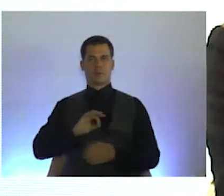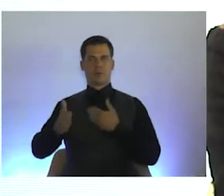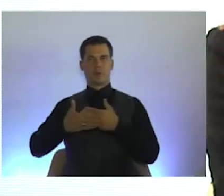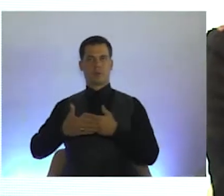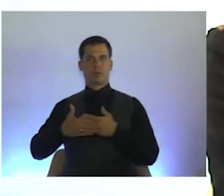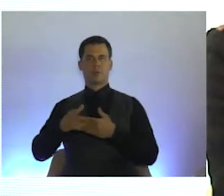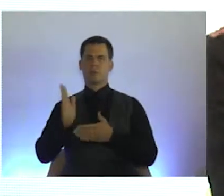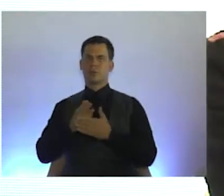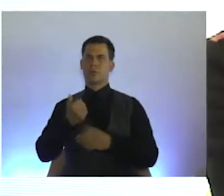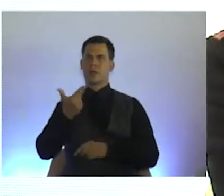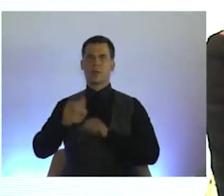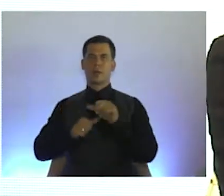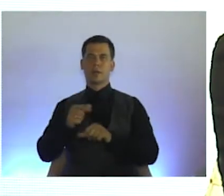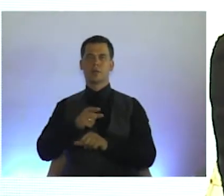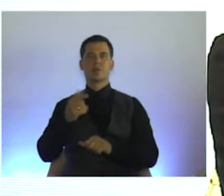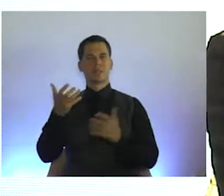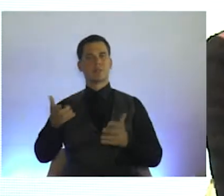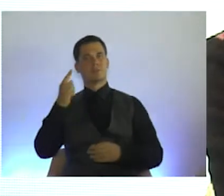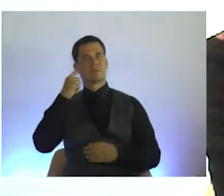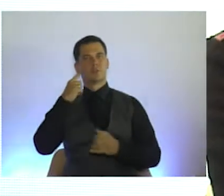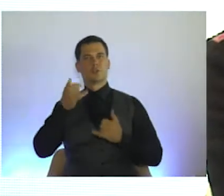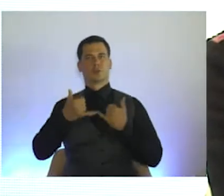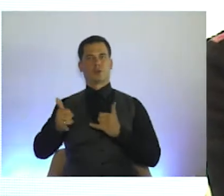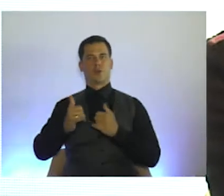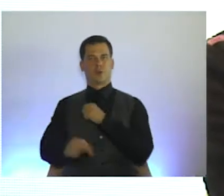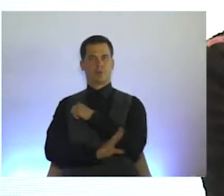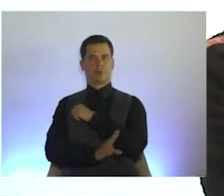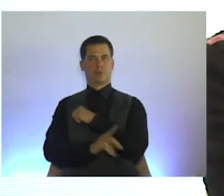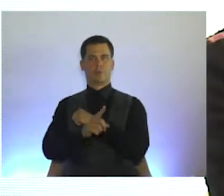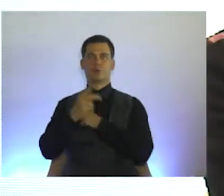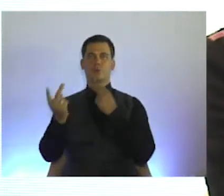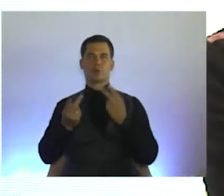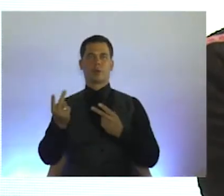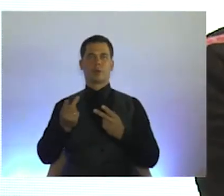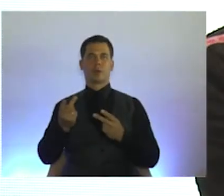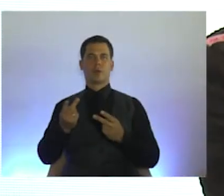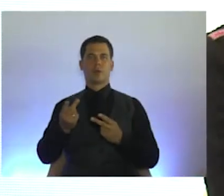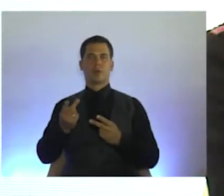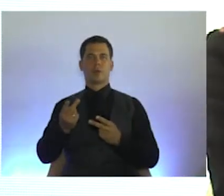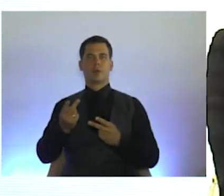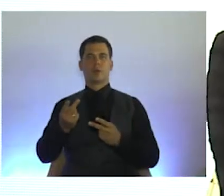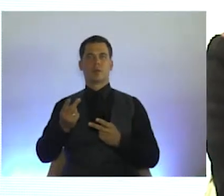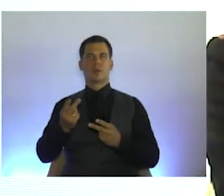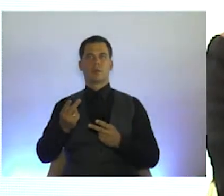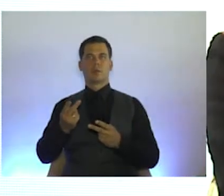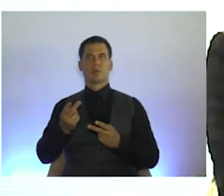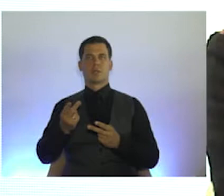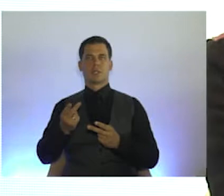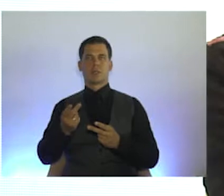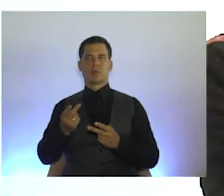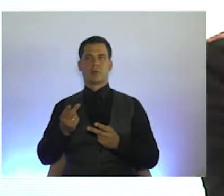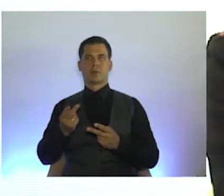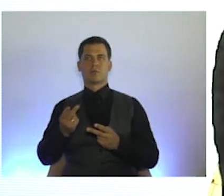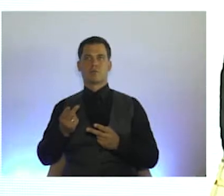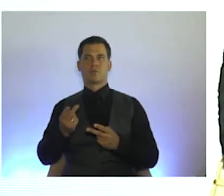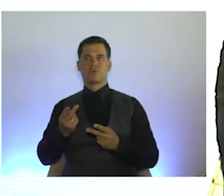marzy od kilku lat o tym, żeby zostać stolarzem. I naprawdę na poważnie szuka miejsca, w którym mógłby się nauczyć stolarki. Więc myślę, że to gdzieś